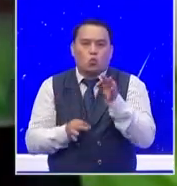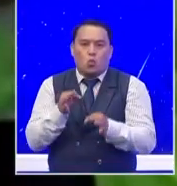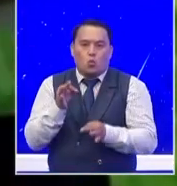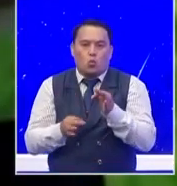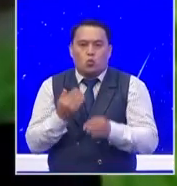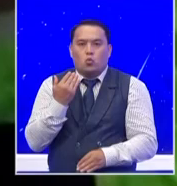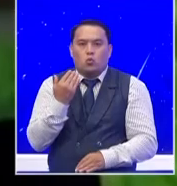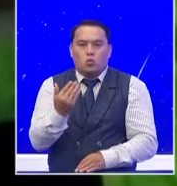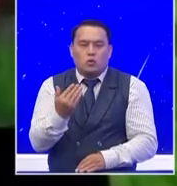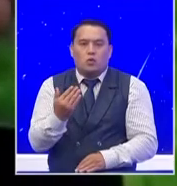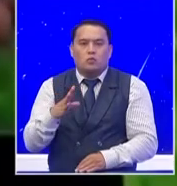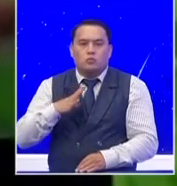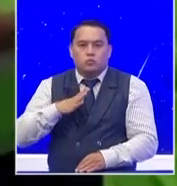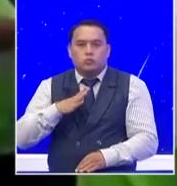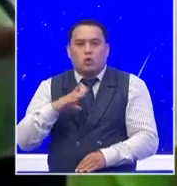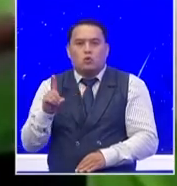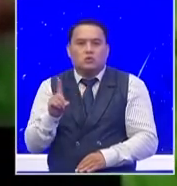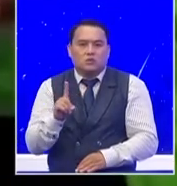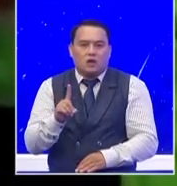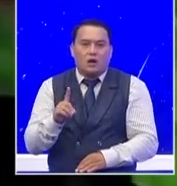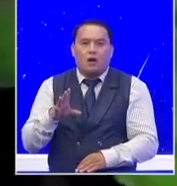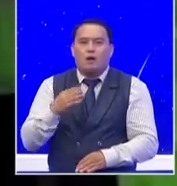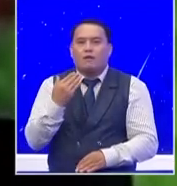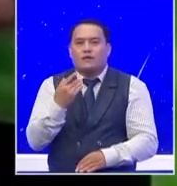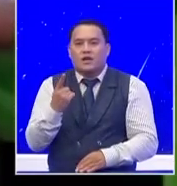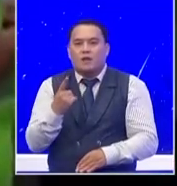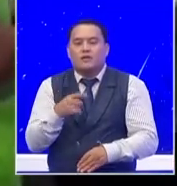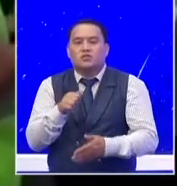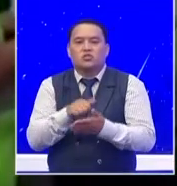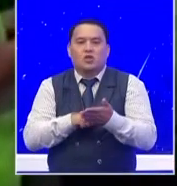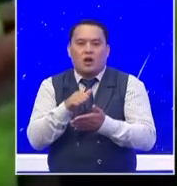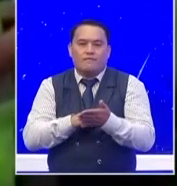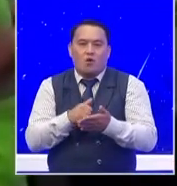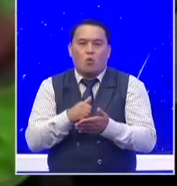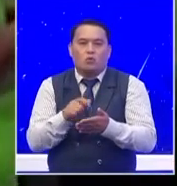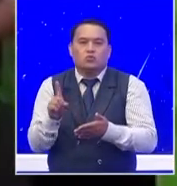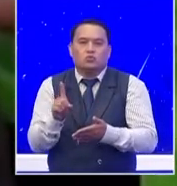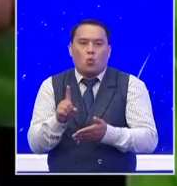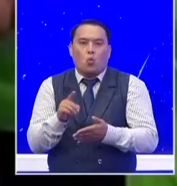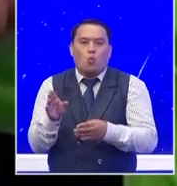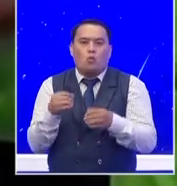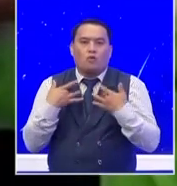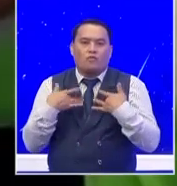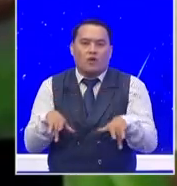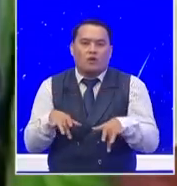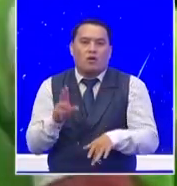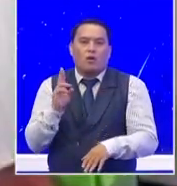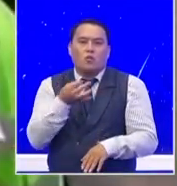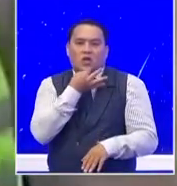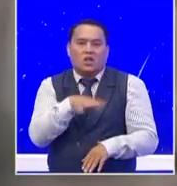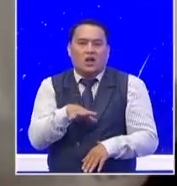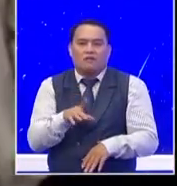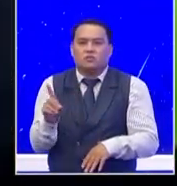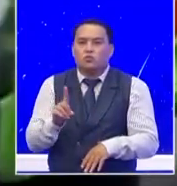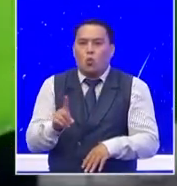с «Семейбас». По словам сотрудников, начальство ответило на претензии работников лаконично. – увольняйтесь, кому не нравится. В ответ на